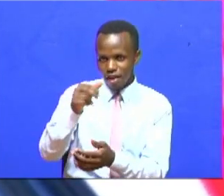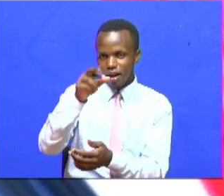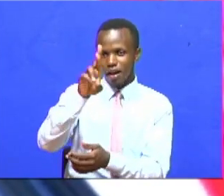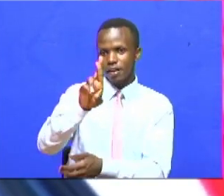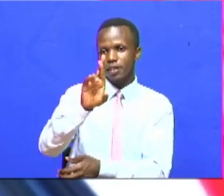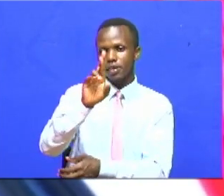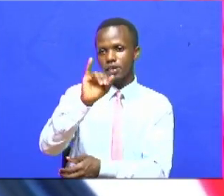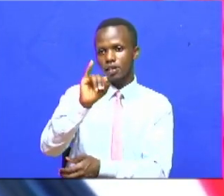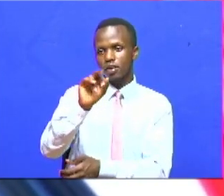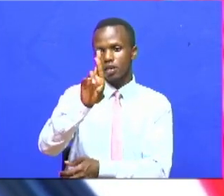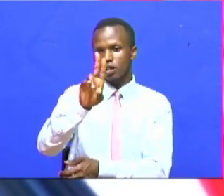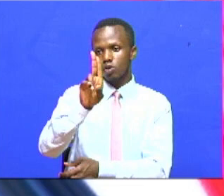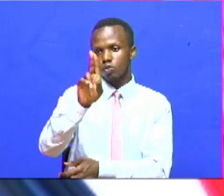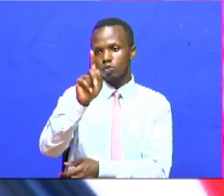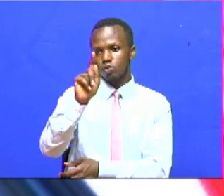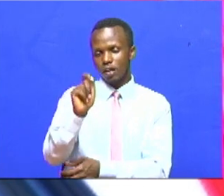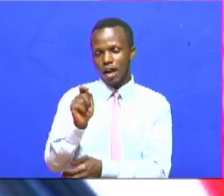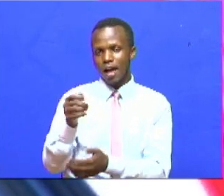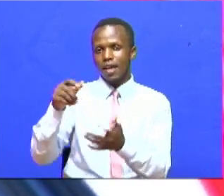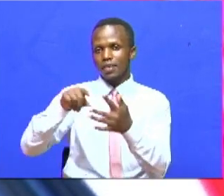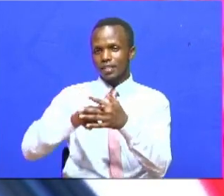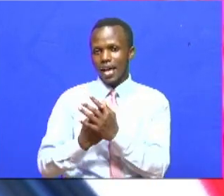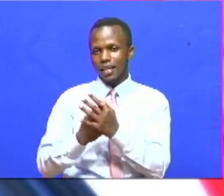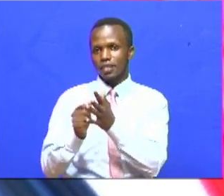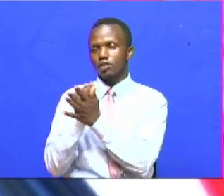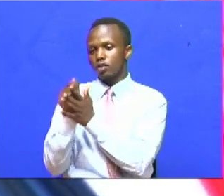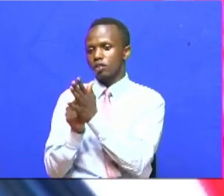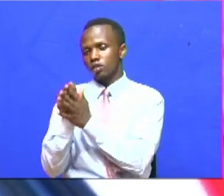kutumia hiyo reli. Na vile vile